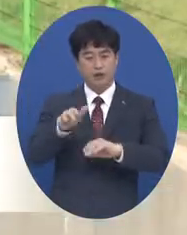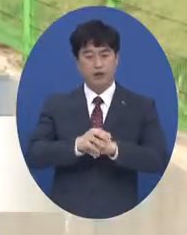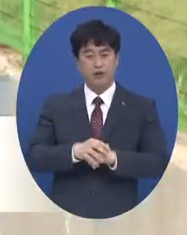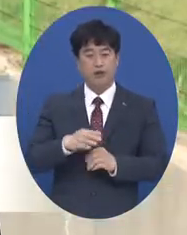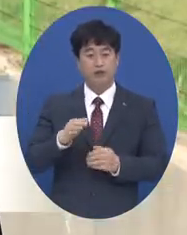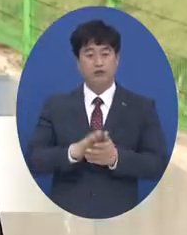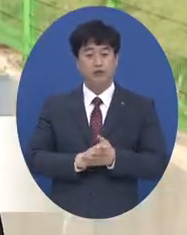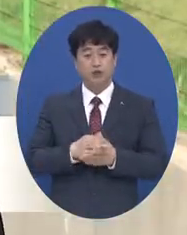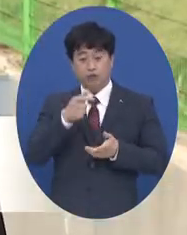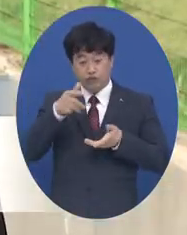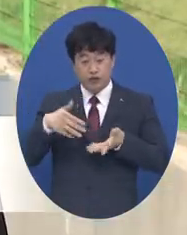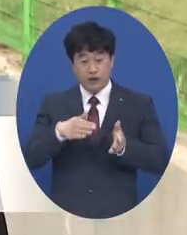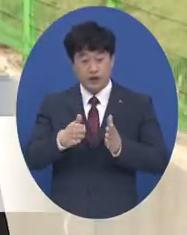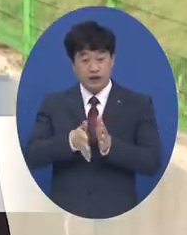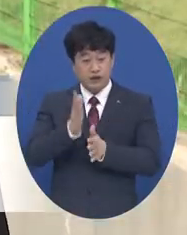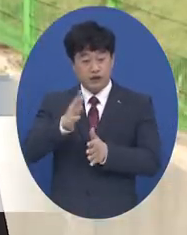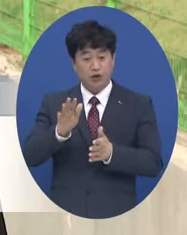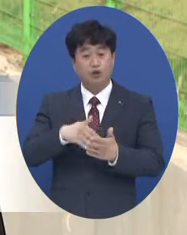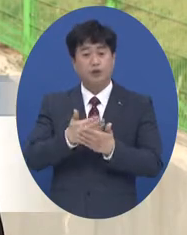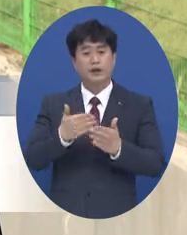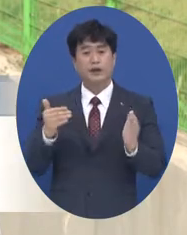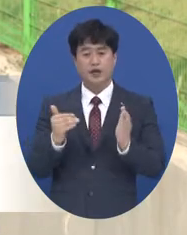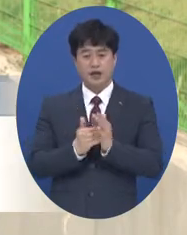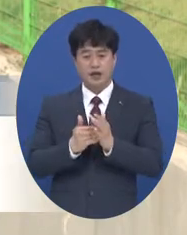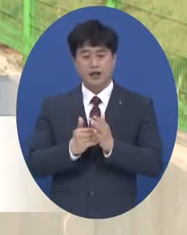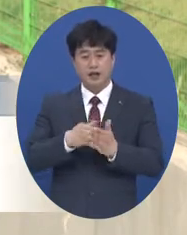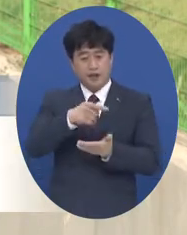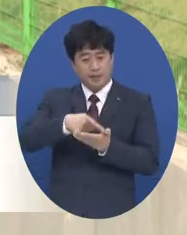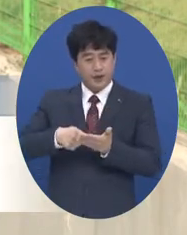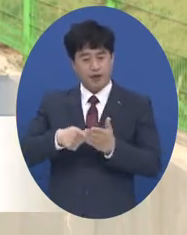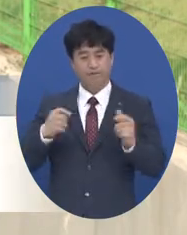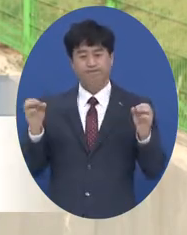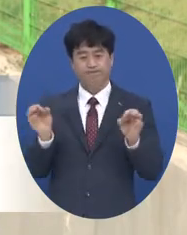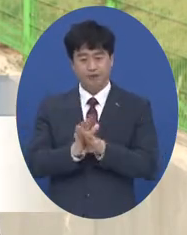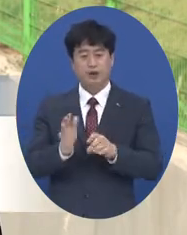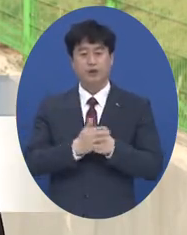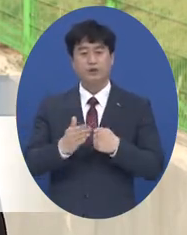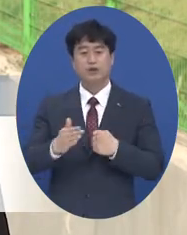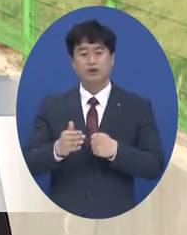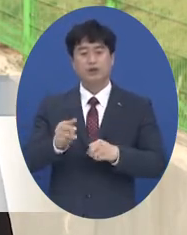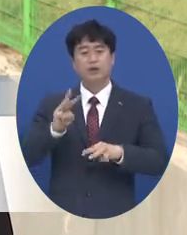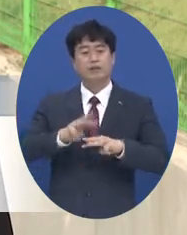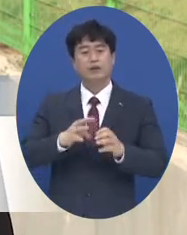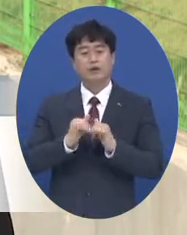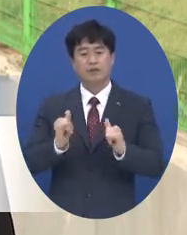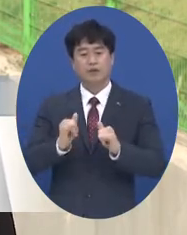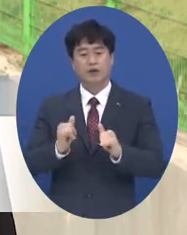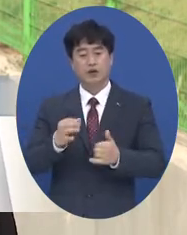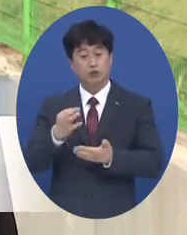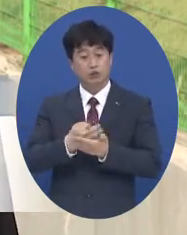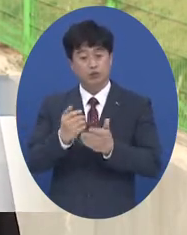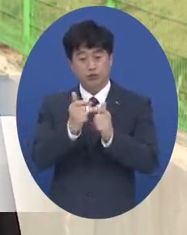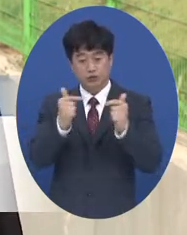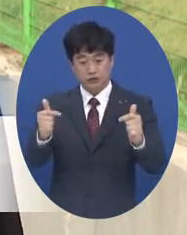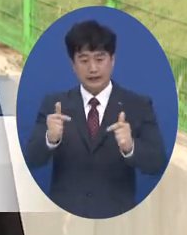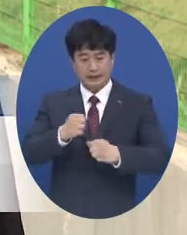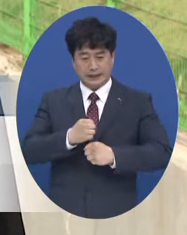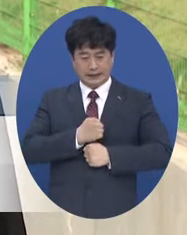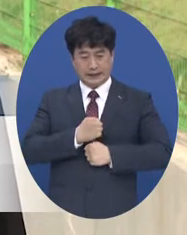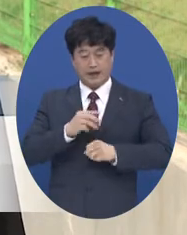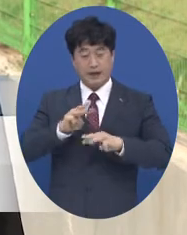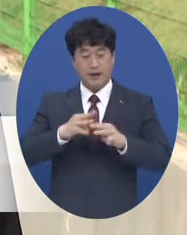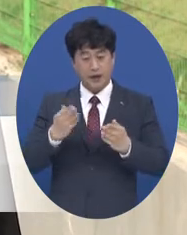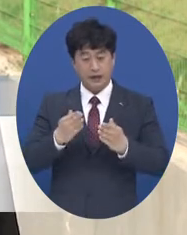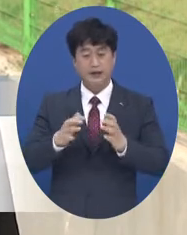정비 완료되면서 그래서 제일 피해가 없어지니까 농민들의 고수 독도 창출하고 안전 영농 그래고